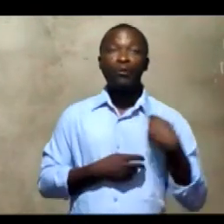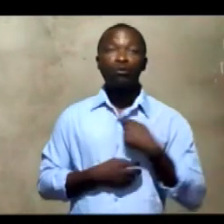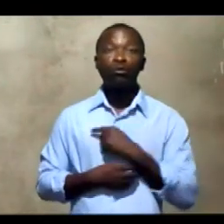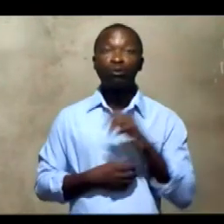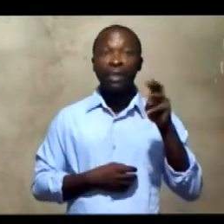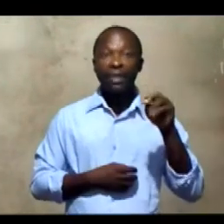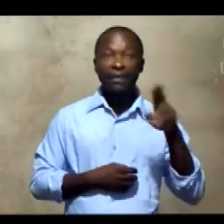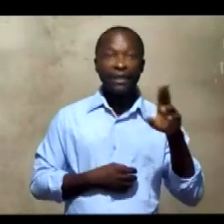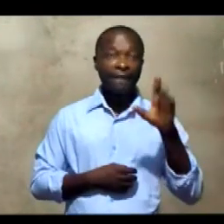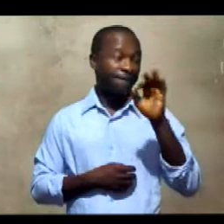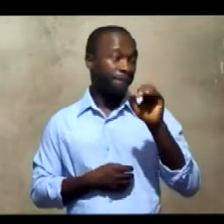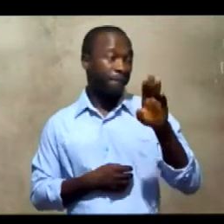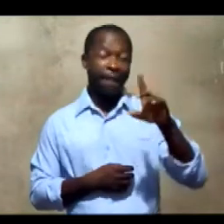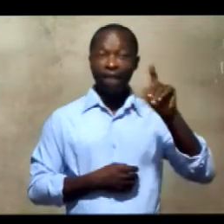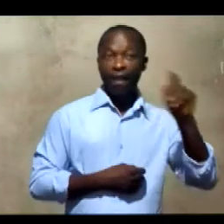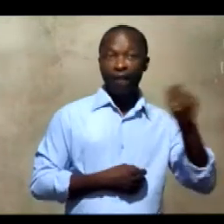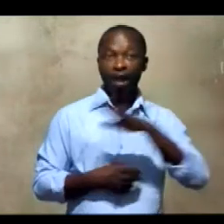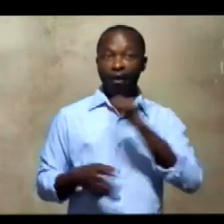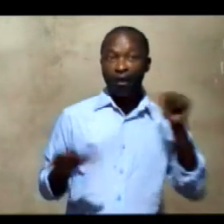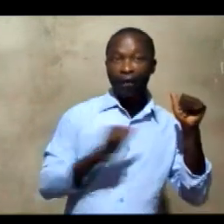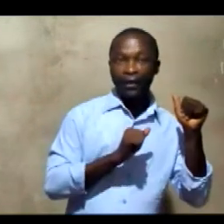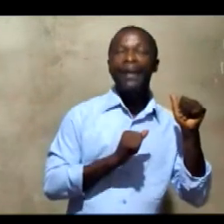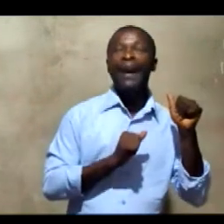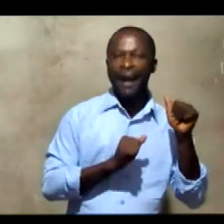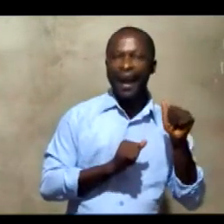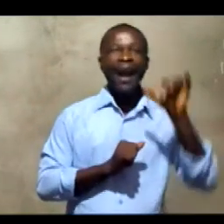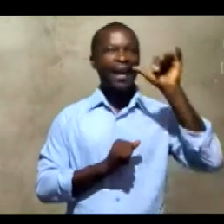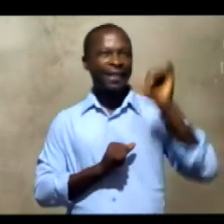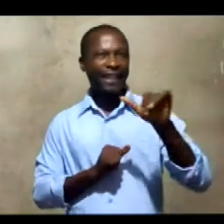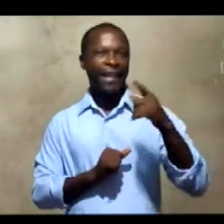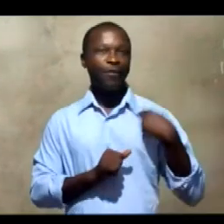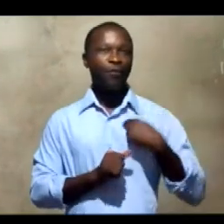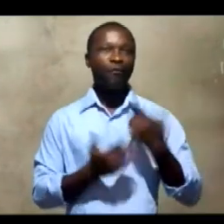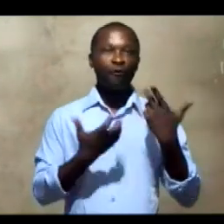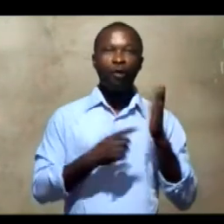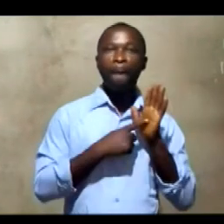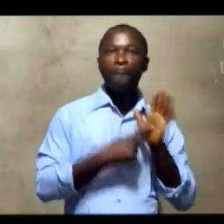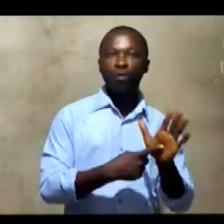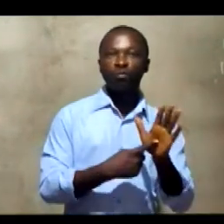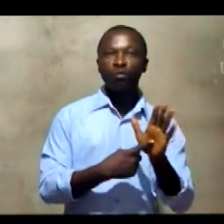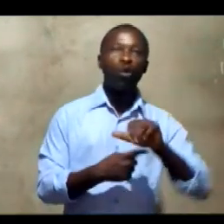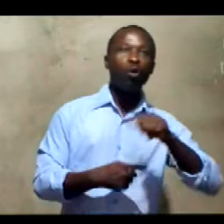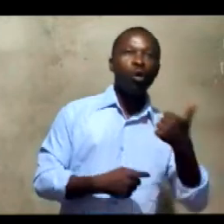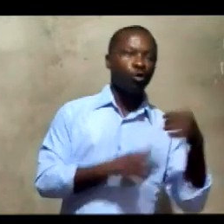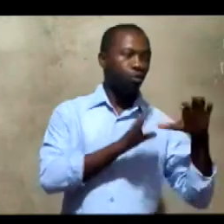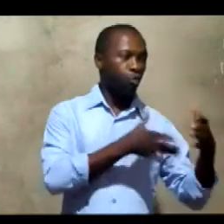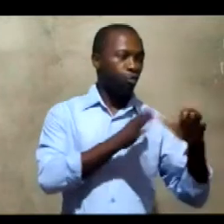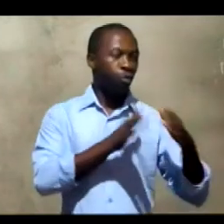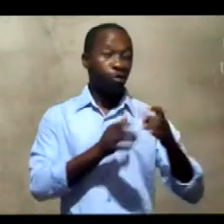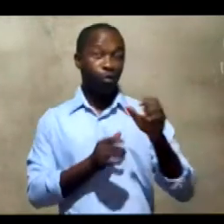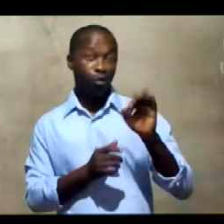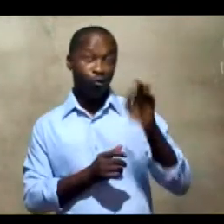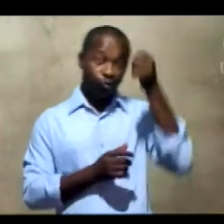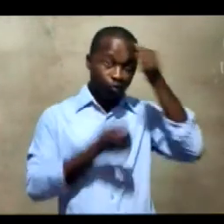incompréhensible aux yeux d'une certaine opinion anglophone que le MRC reste dans la solidarité et que le social-démocratique front